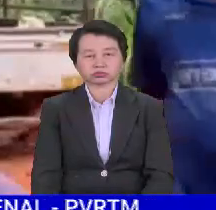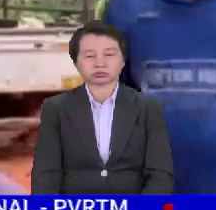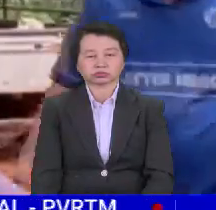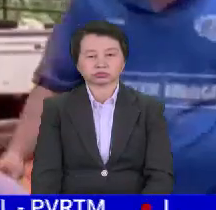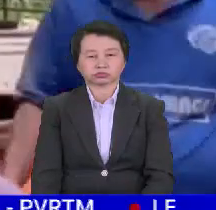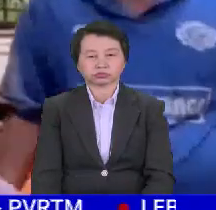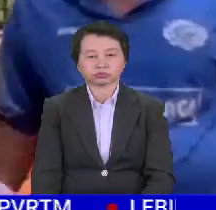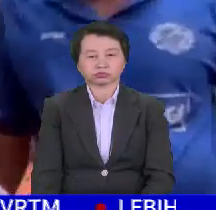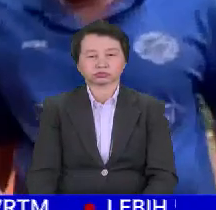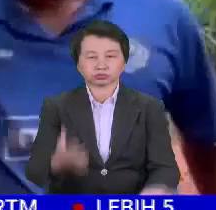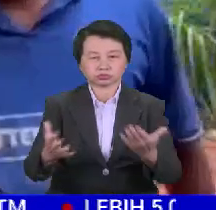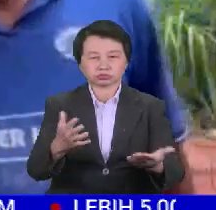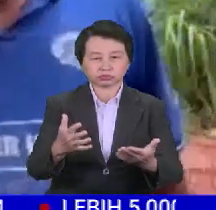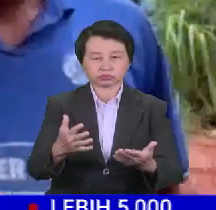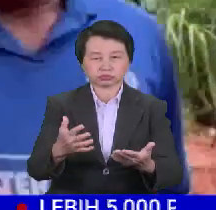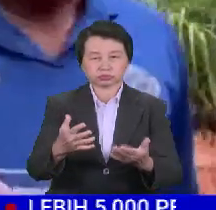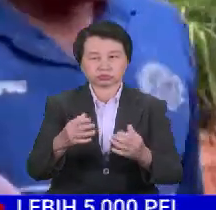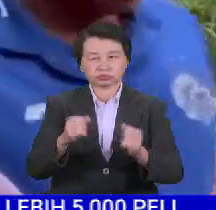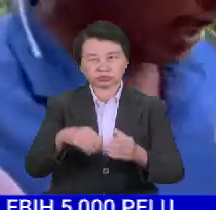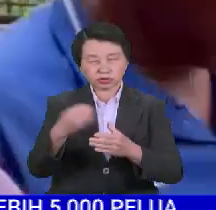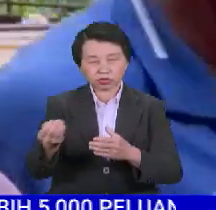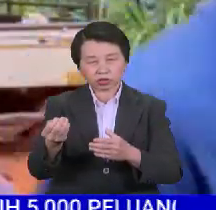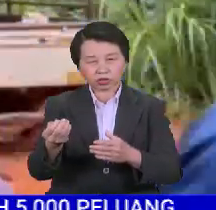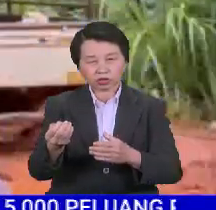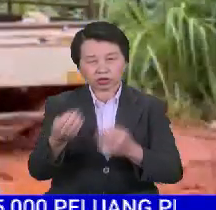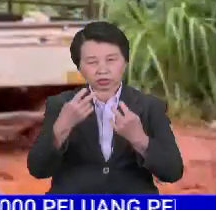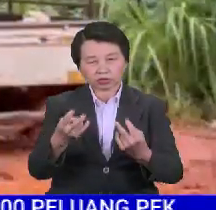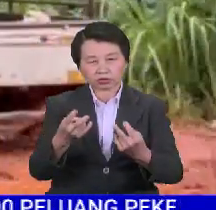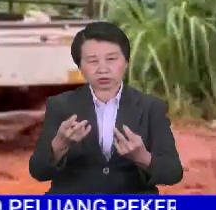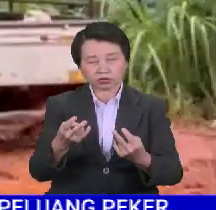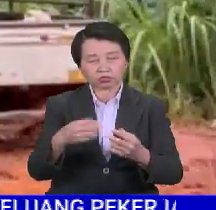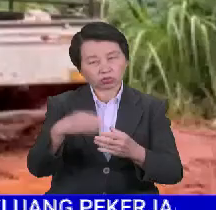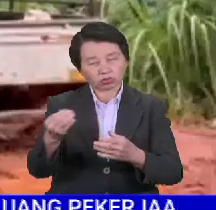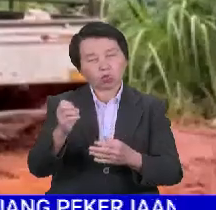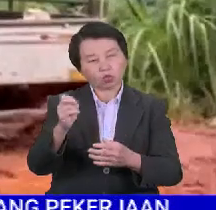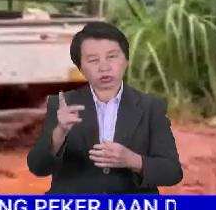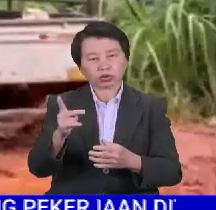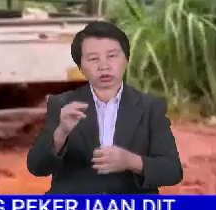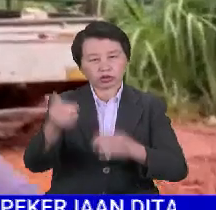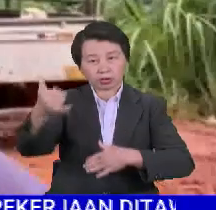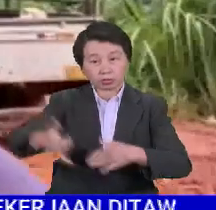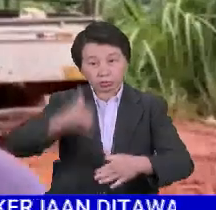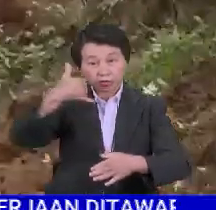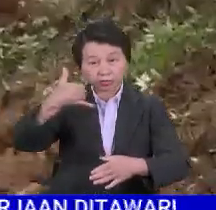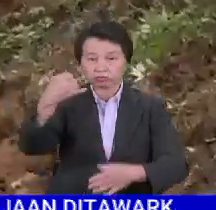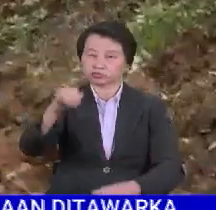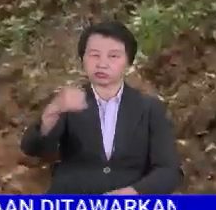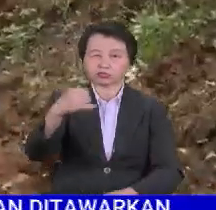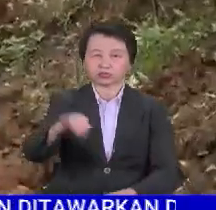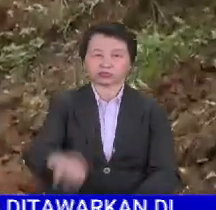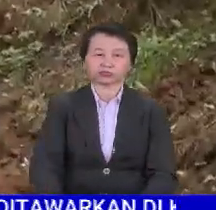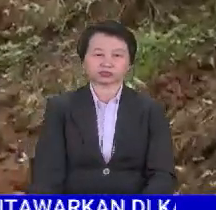tak? Mungkin boleh juga keluar. Ya, nak keluar boleh. Ya, masalah nak masuk mungkin tak boleh ni.